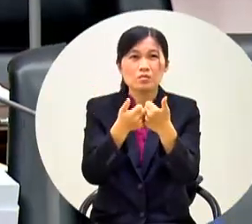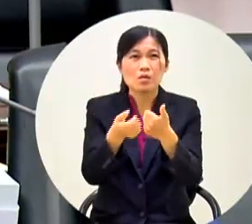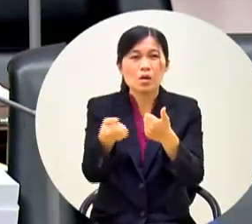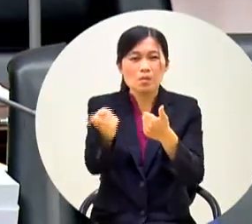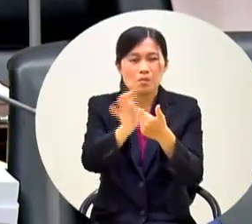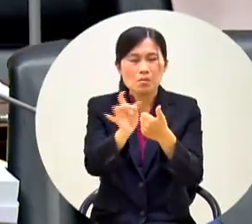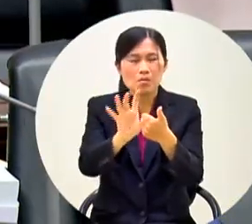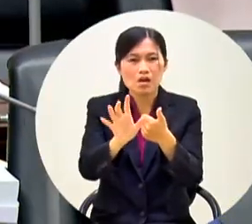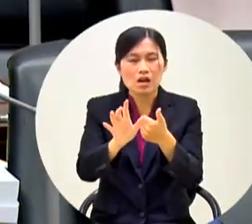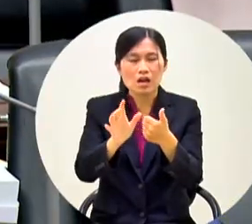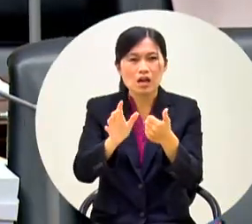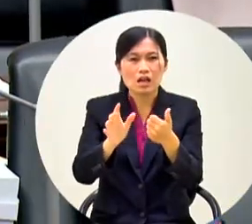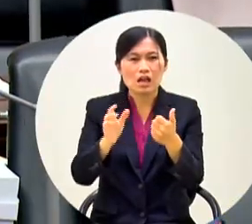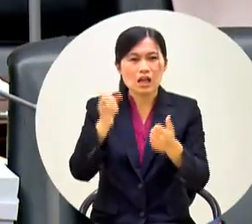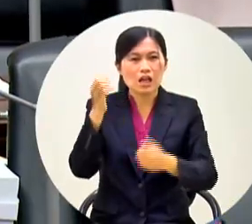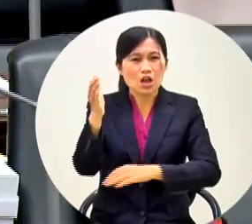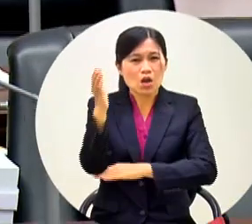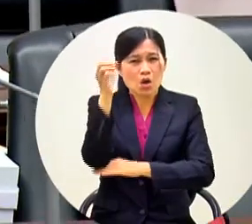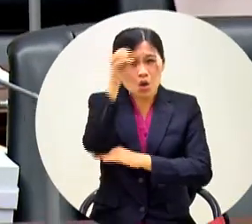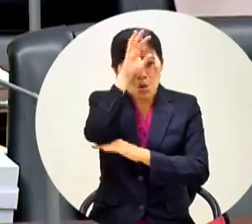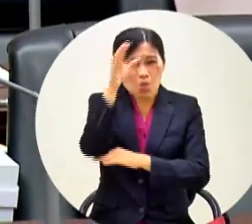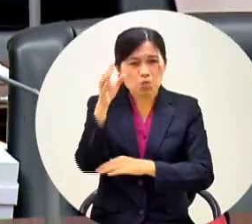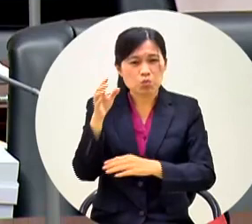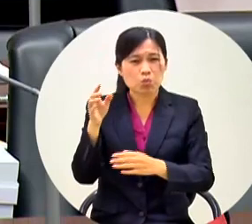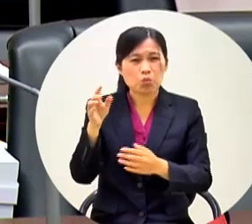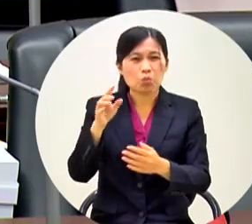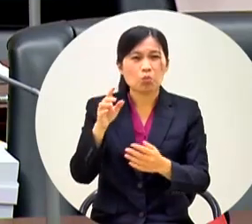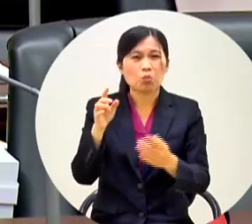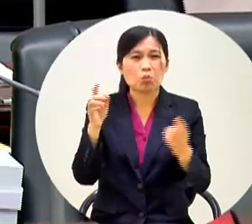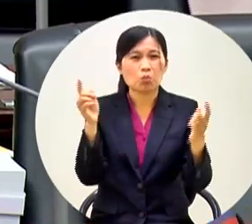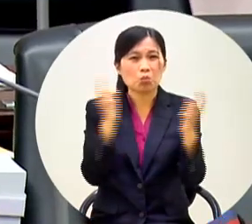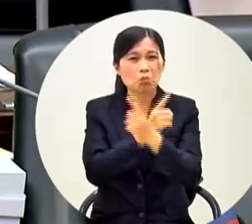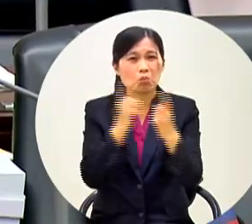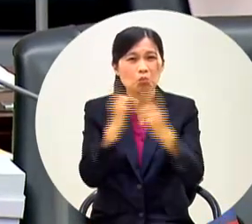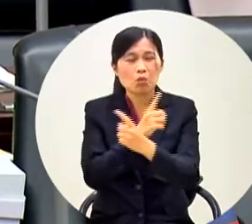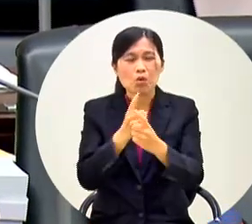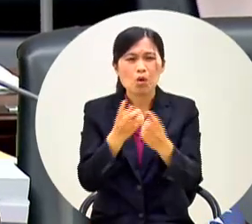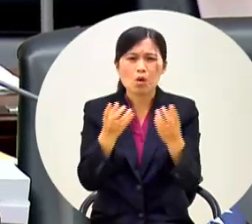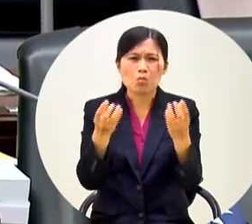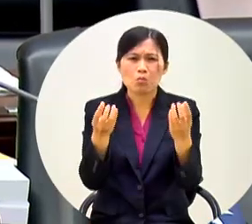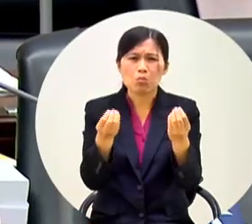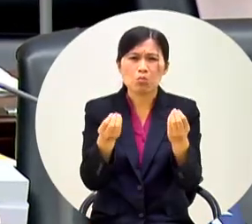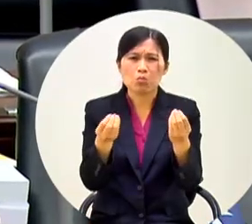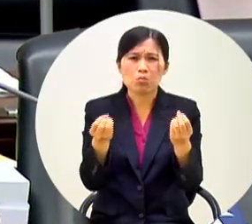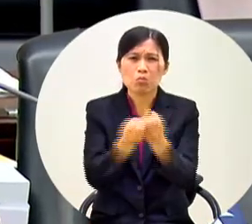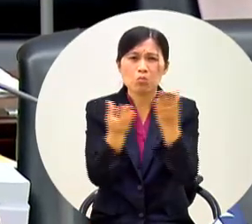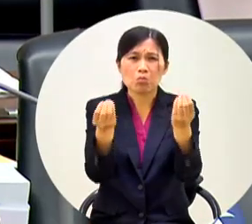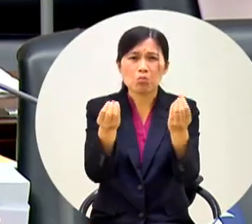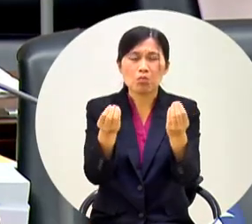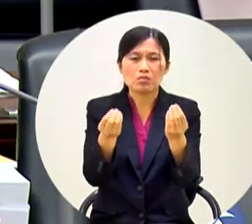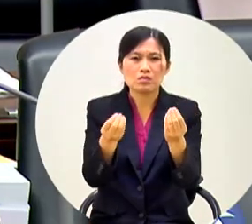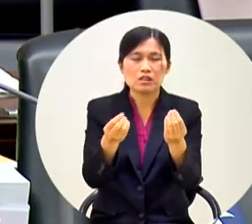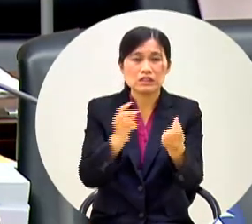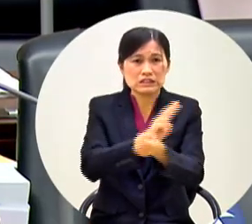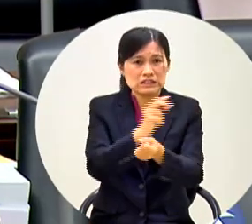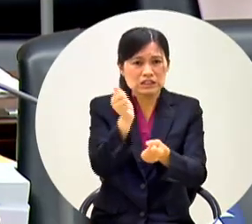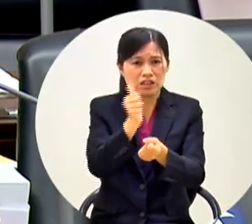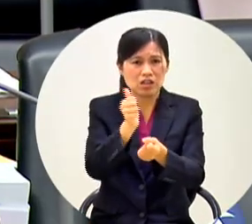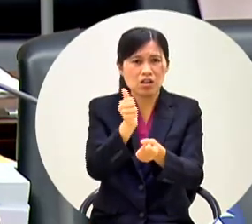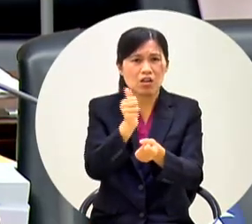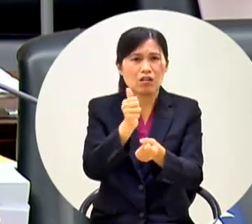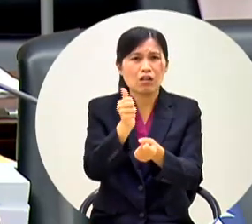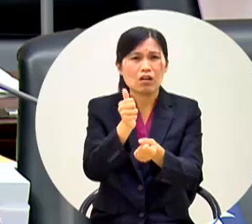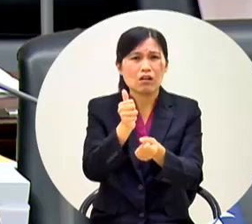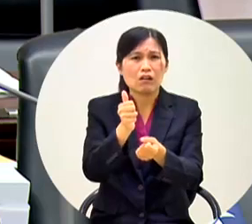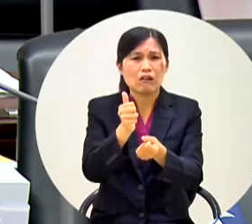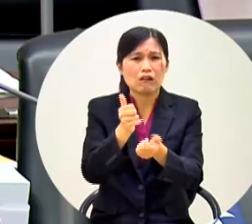象。林富宝议员也被同区的议员过肩摔，李博议员议员被